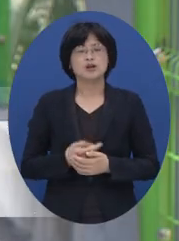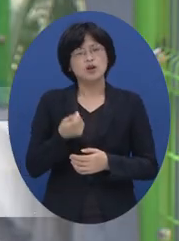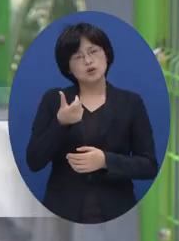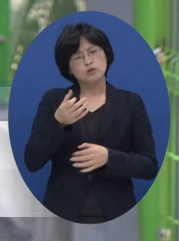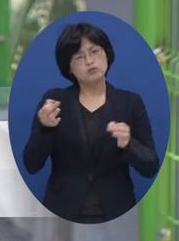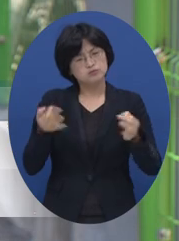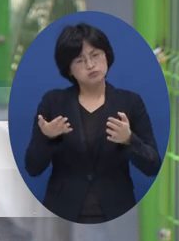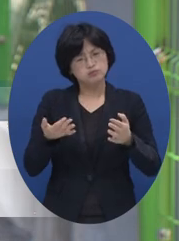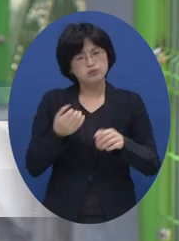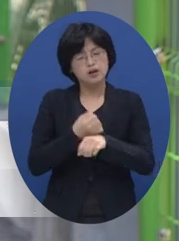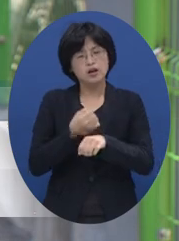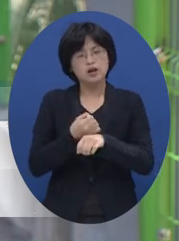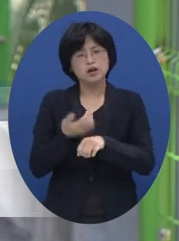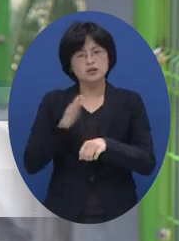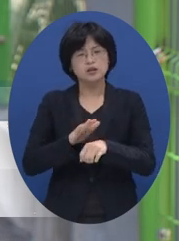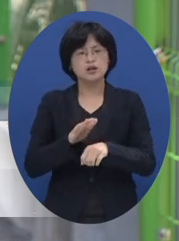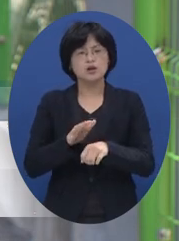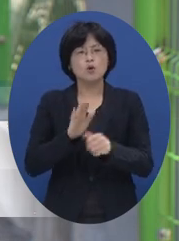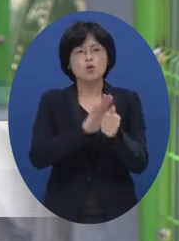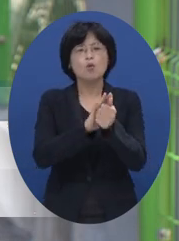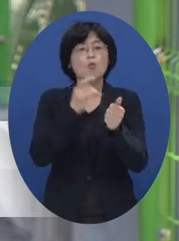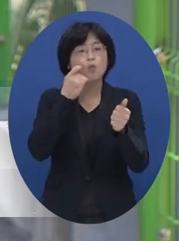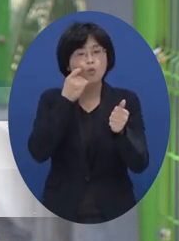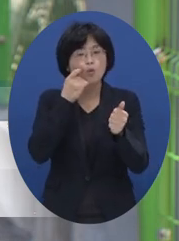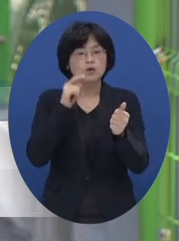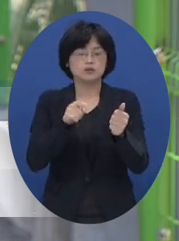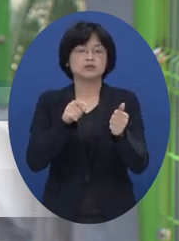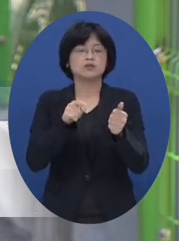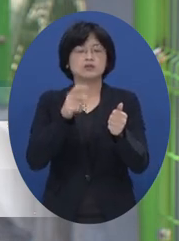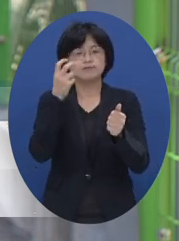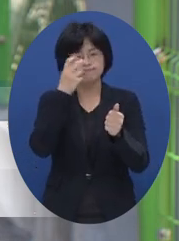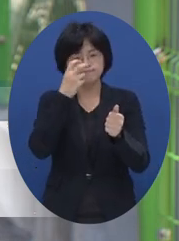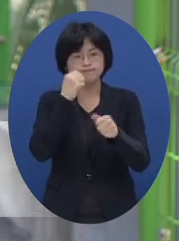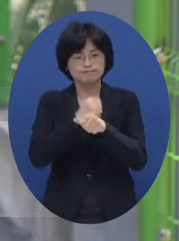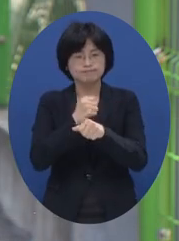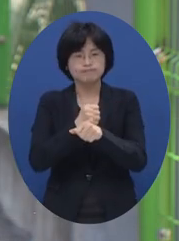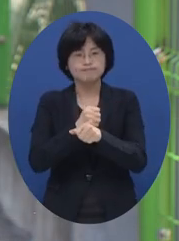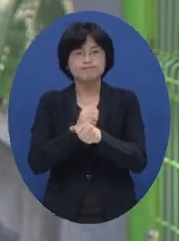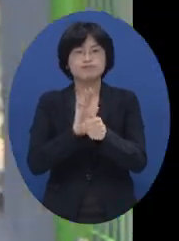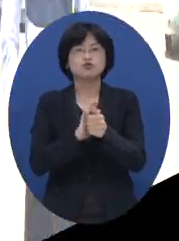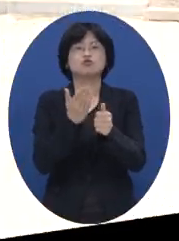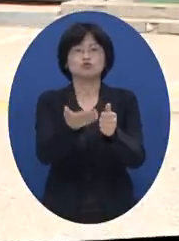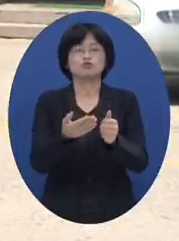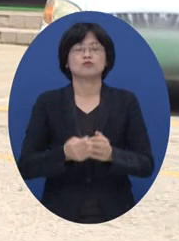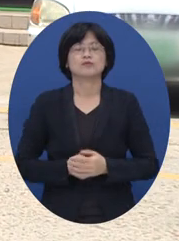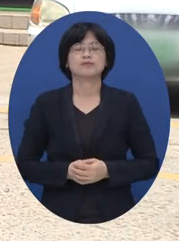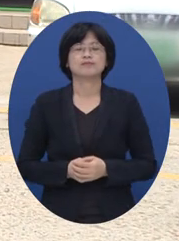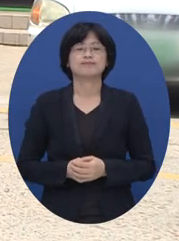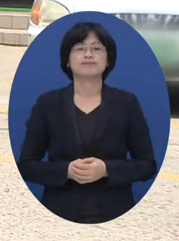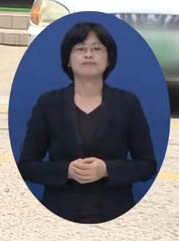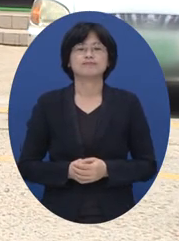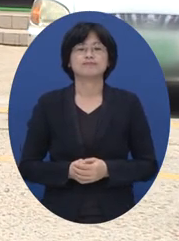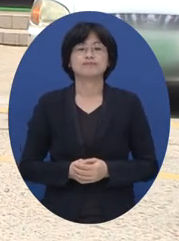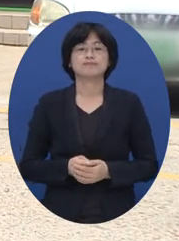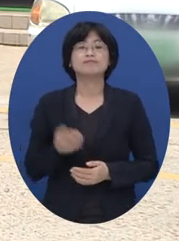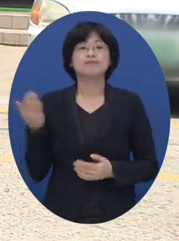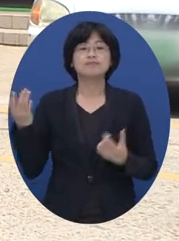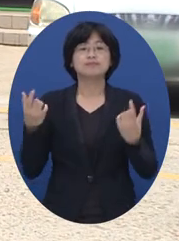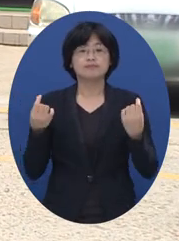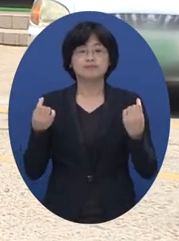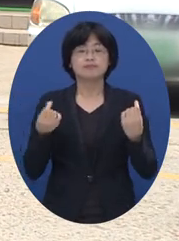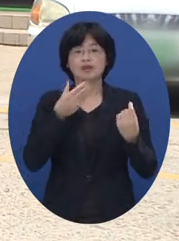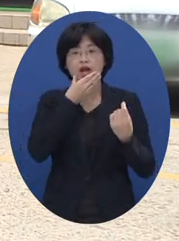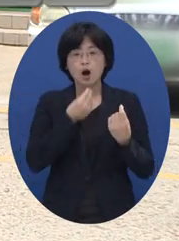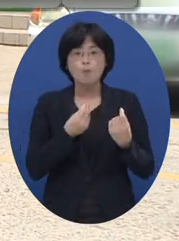정말 필요한 일은 또 손이 미치지 못하거든요. 그런 부분을 저희가 촘촘하게 했다라는 생각이 듭니다. 이런 행복마을 관리소가